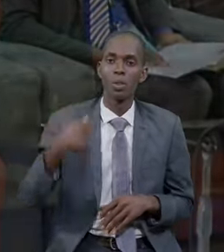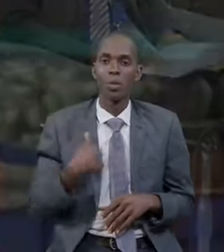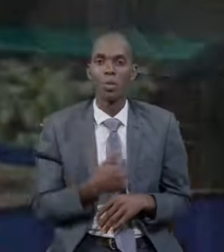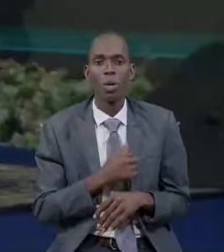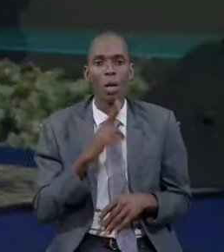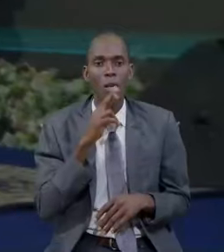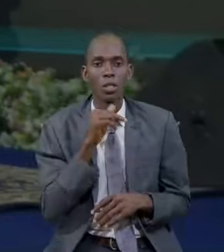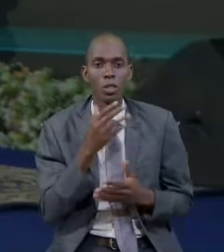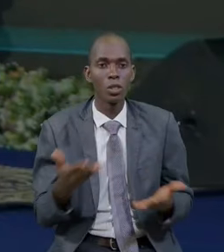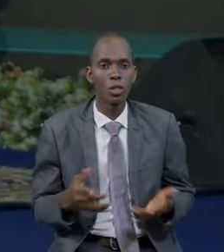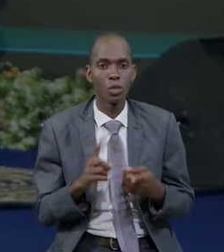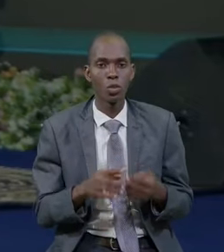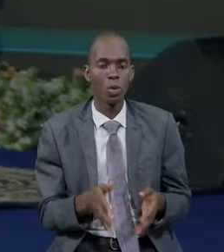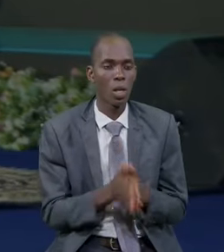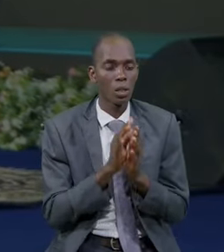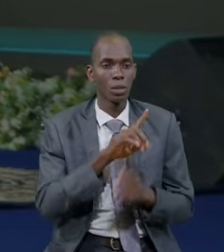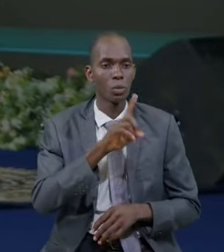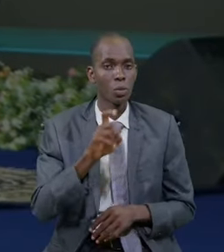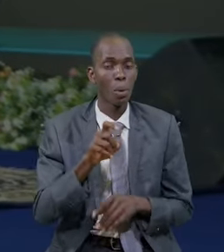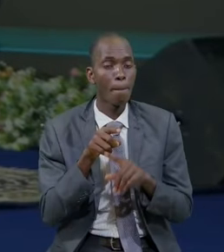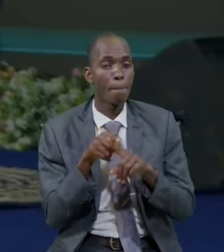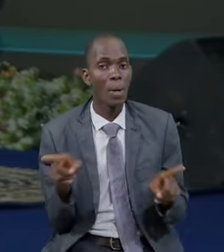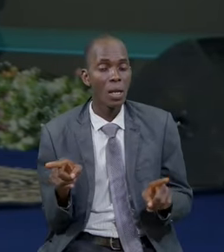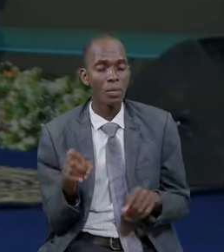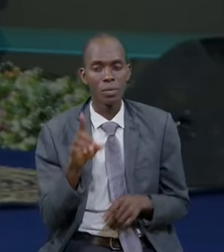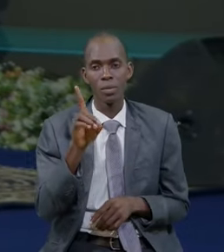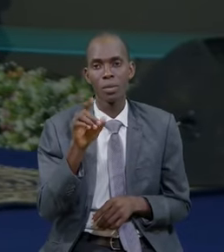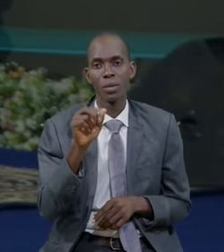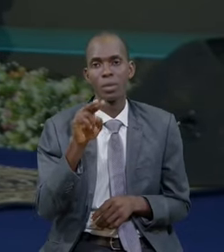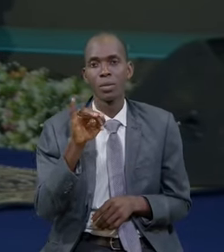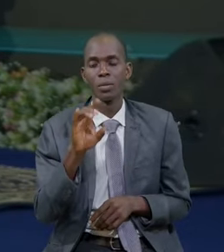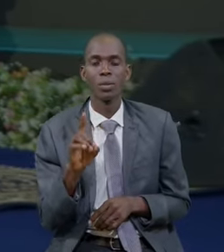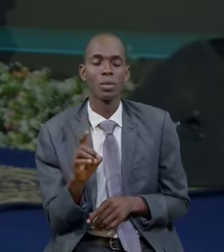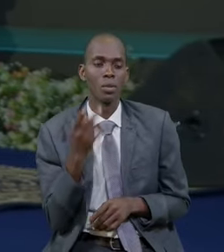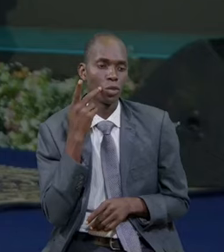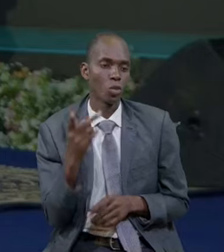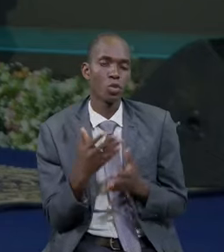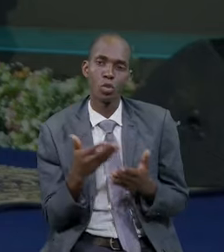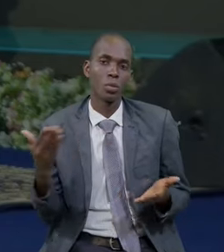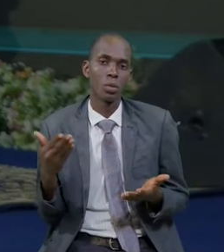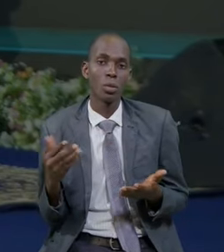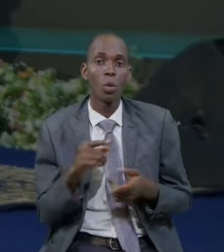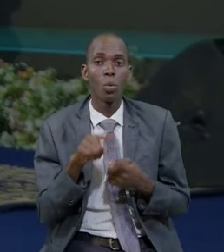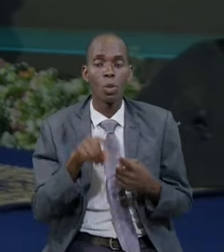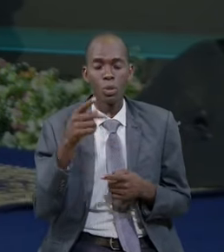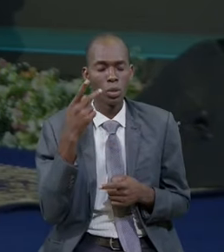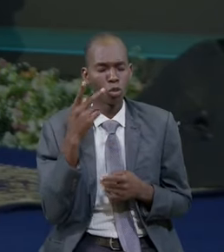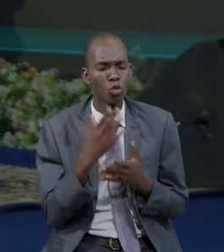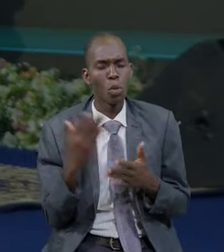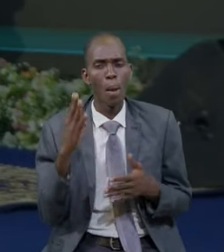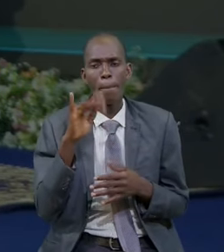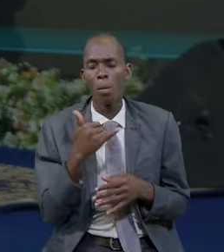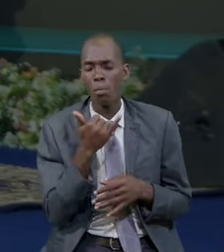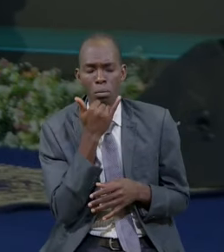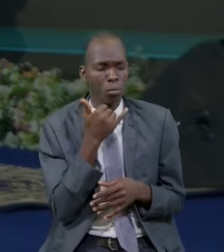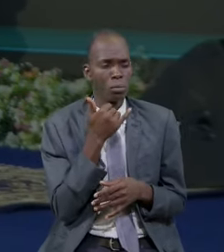questions. David a vu. Quand tu vois quelque chose, pas accident, ce n'est pas un grand problème. Ferme tes yeux. C'est